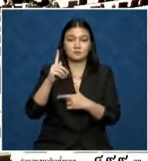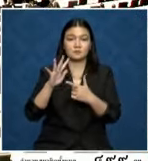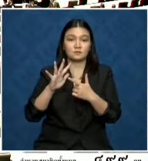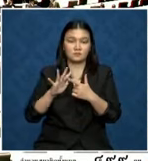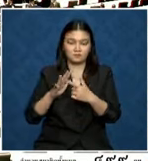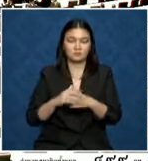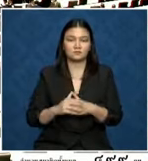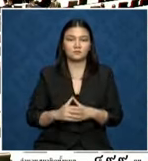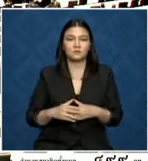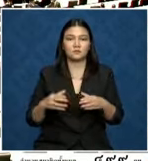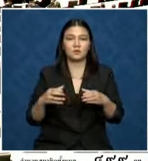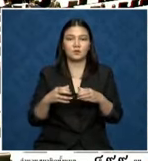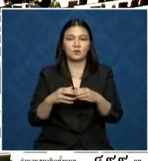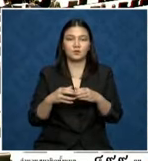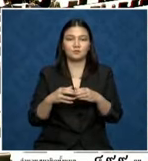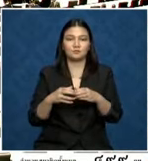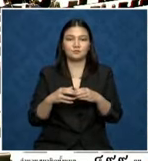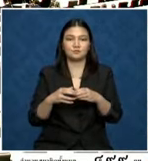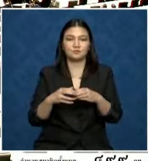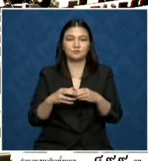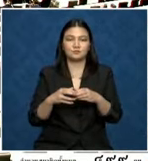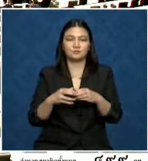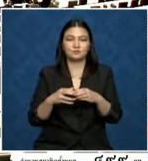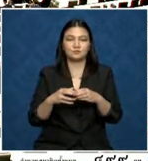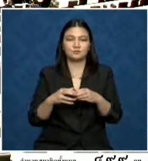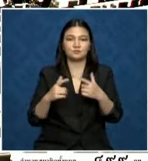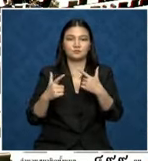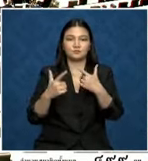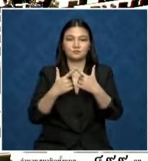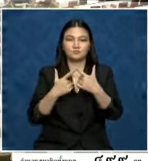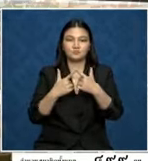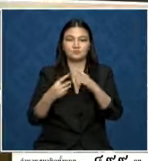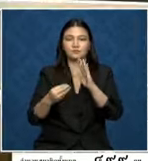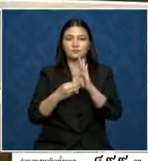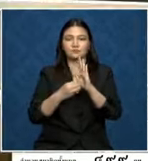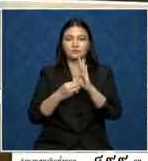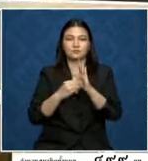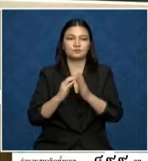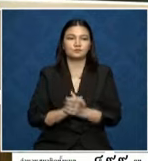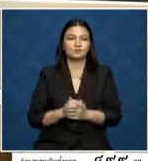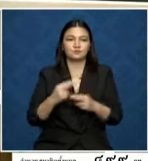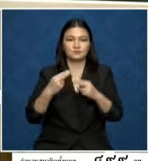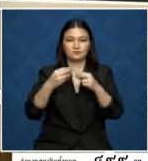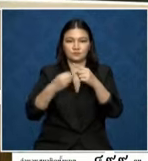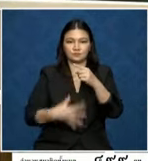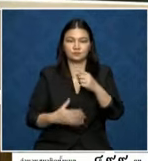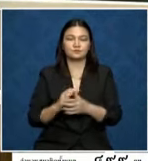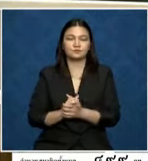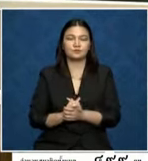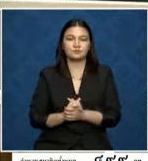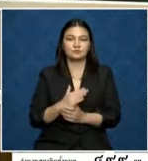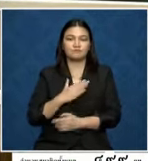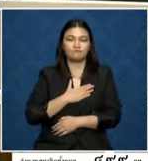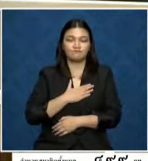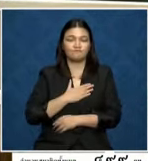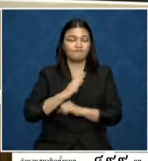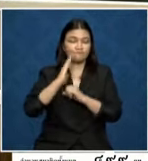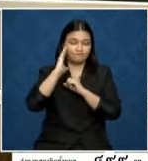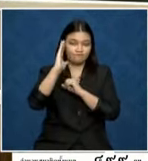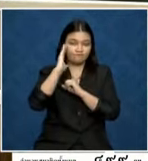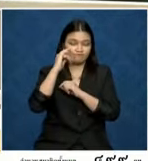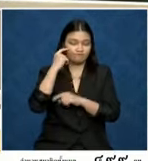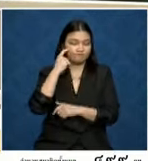ทนราษฎรพรรครวมไทยสร้างชาติแบบบัญชีรายชื่อจากกรุงเทพมหานครครับ วันนี้ผมขออภิปรายที่จะสนับสนุนร่